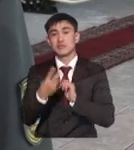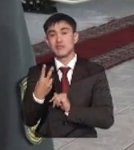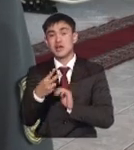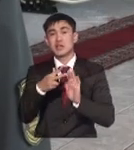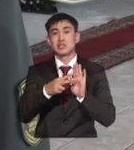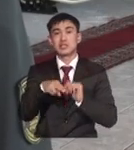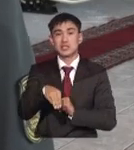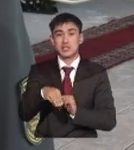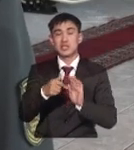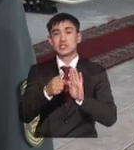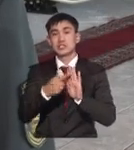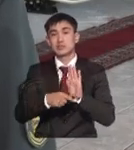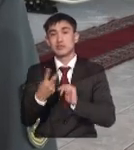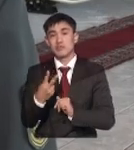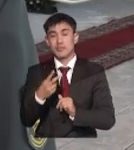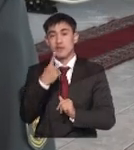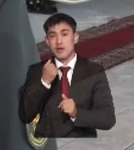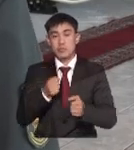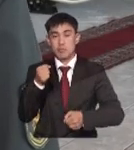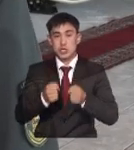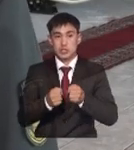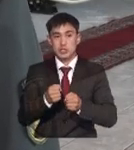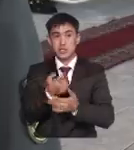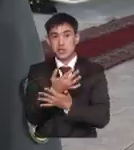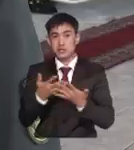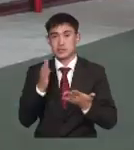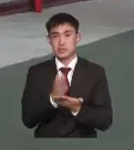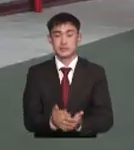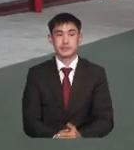т-62 а также военные машины боевых